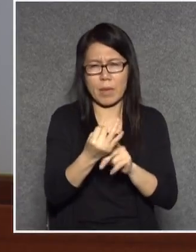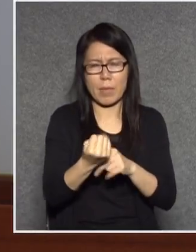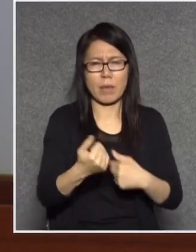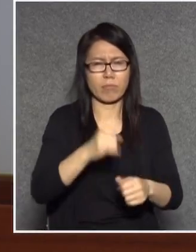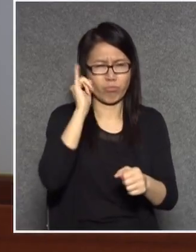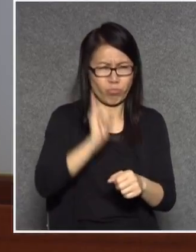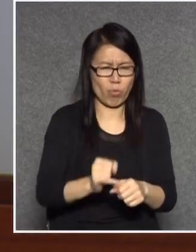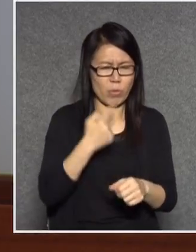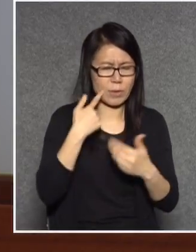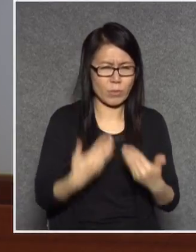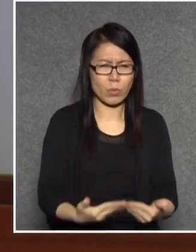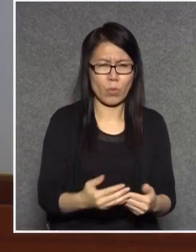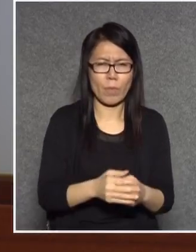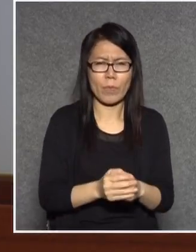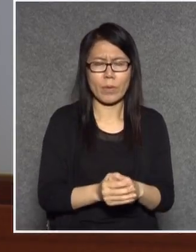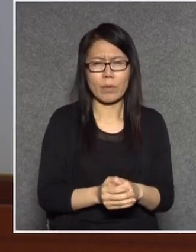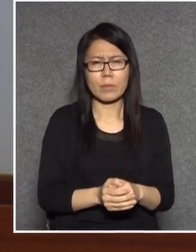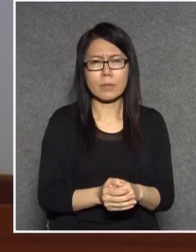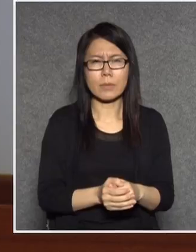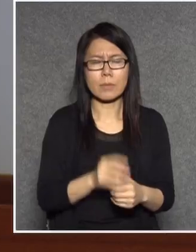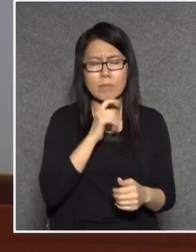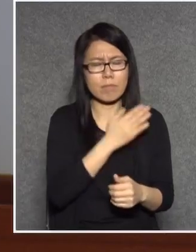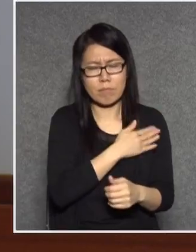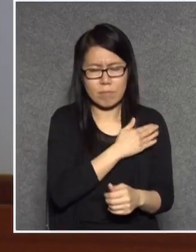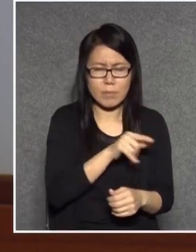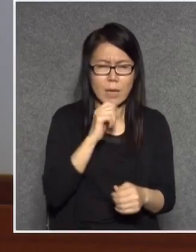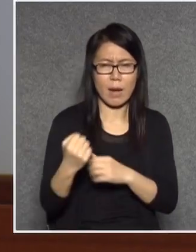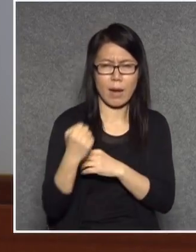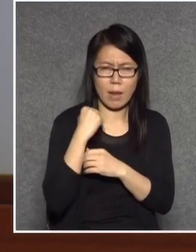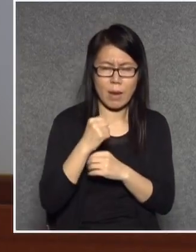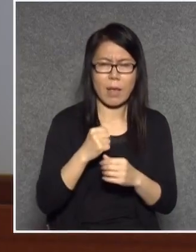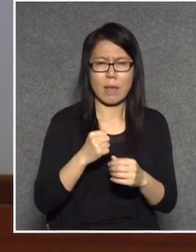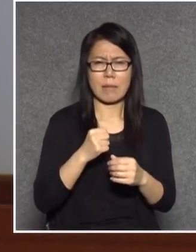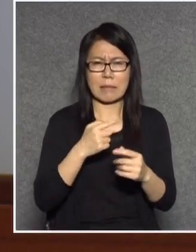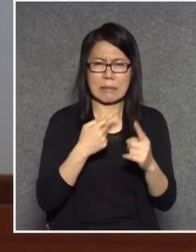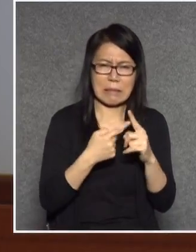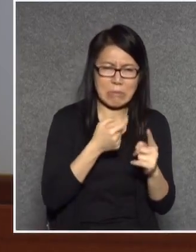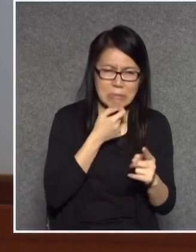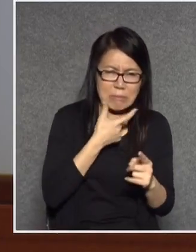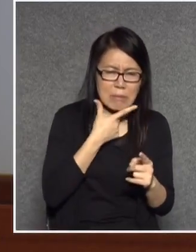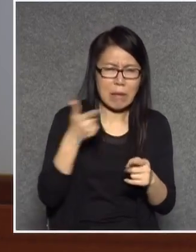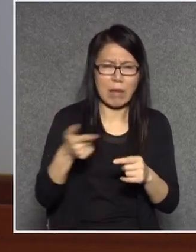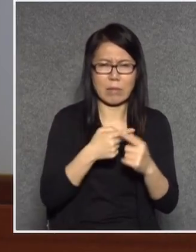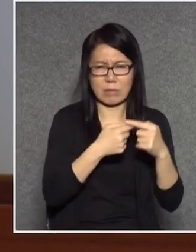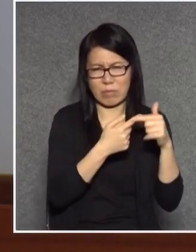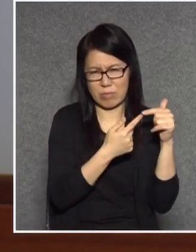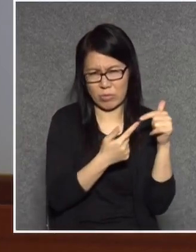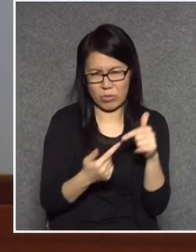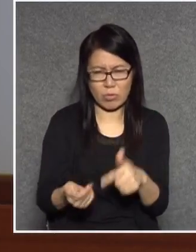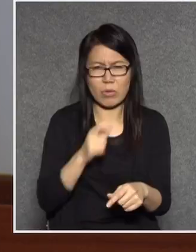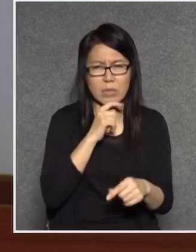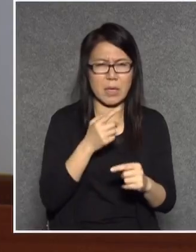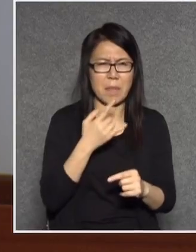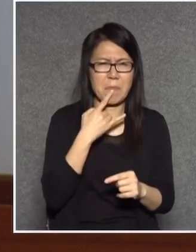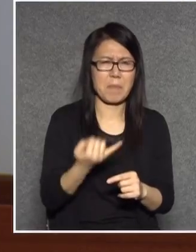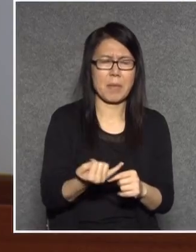嚴重的低級錯誤，無論能力、民望都是長期不合格，市民大眾即